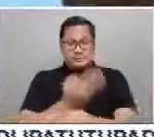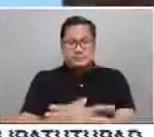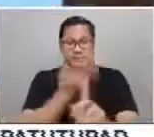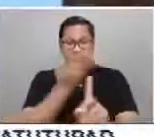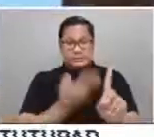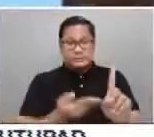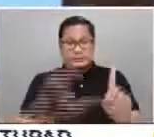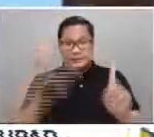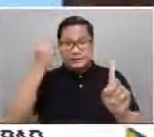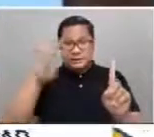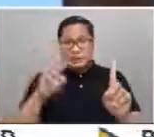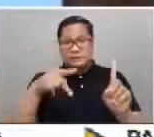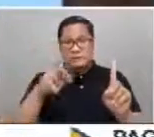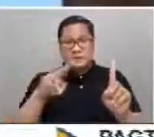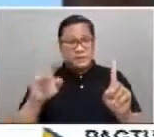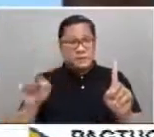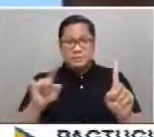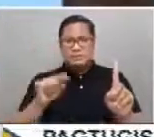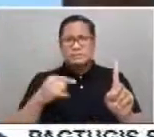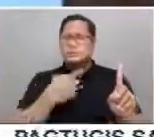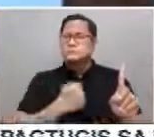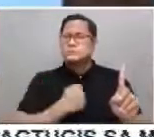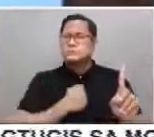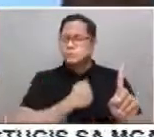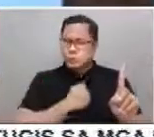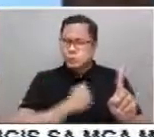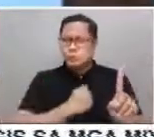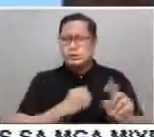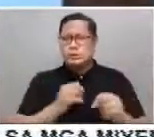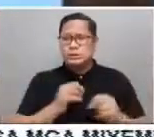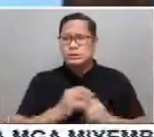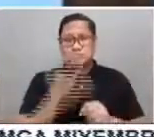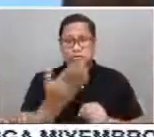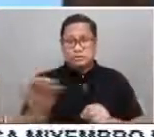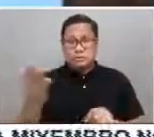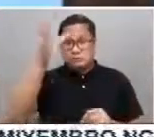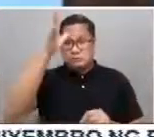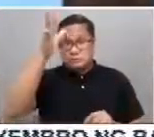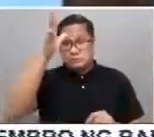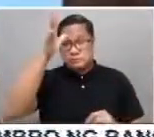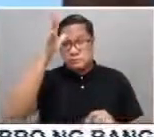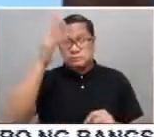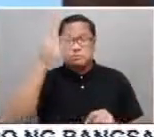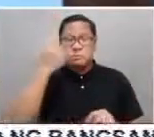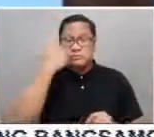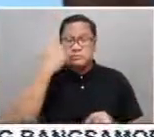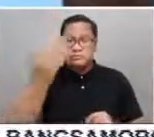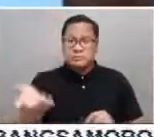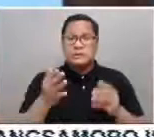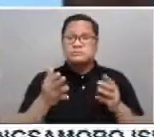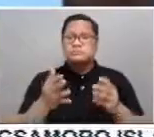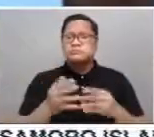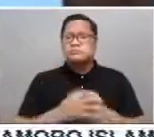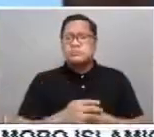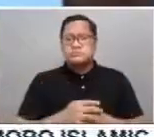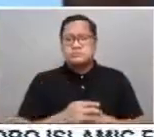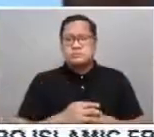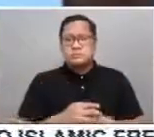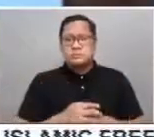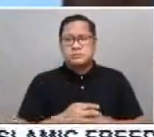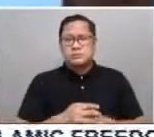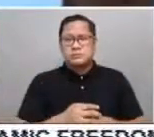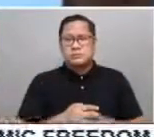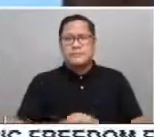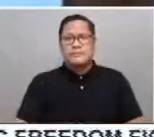charge of enforcement of the law overall, I had to, as